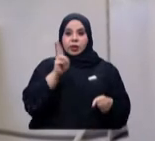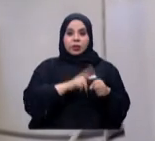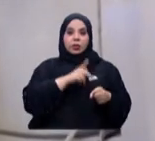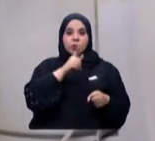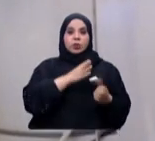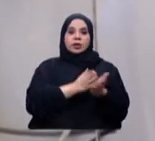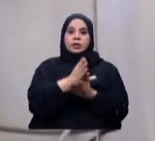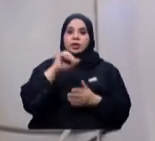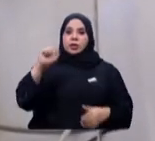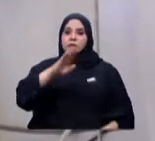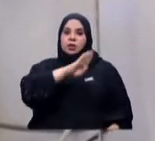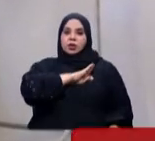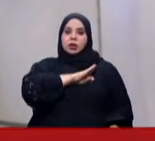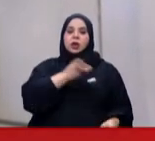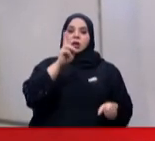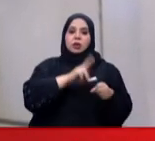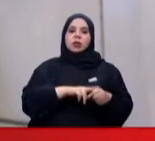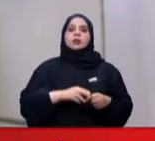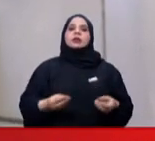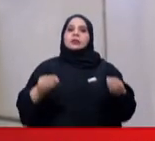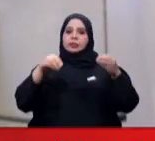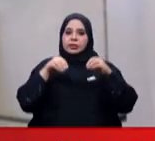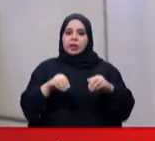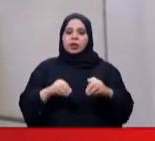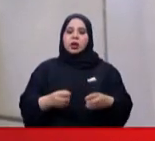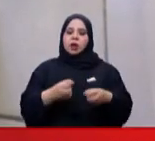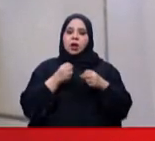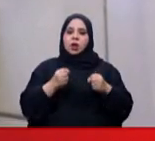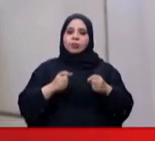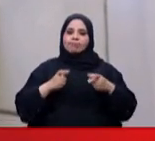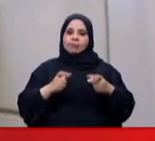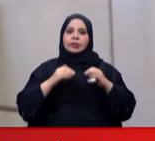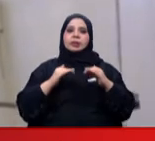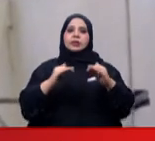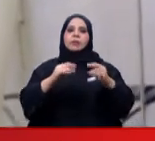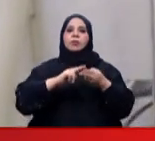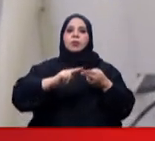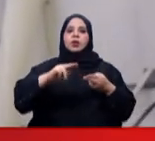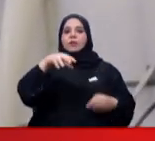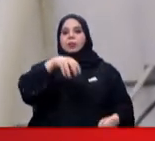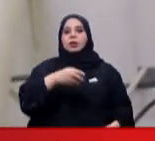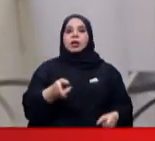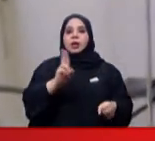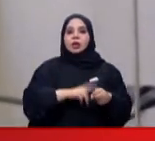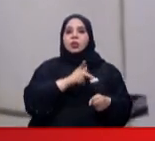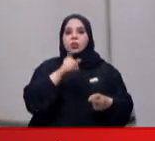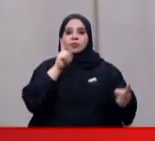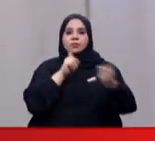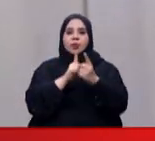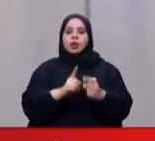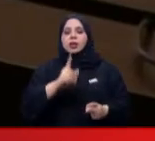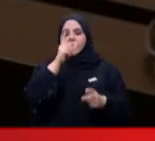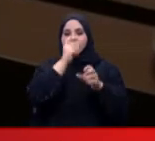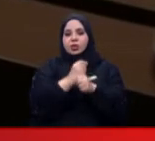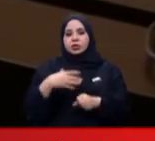المجالات العسكرية والدفاعية، بما يسهم في ترسيخ ركائز الأمن والاستقرار والسلام في المنطقة. جاء ذلك لدى لقاء سموه حفظه الله